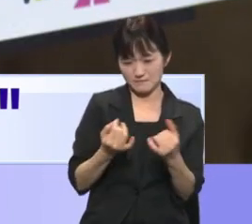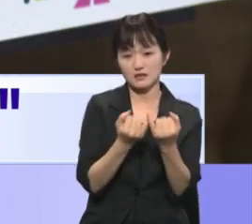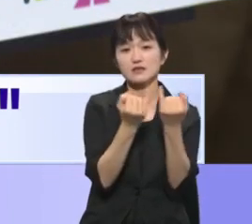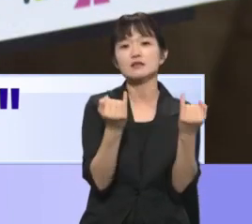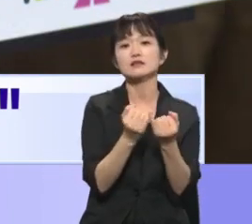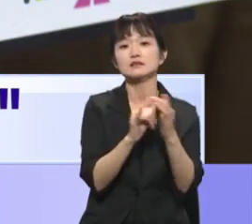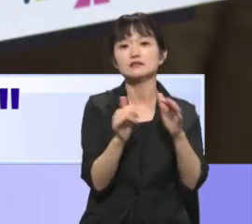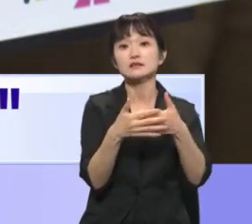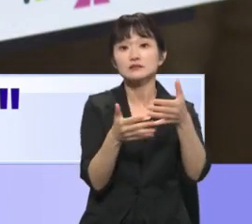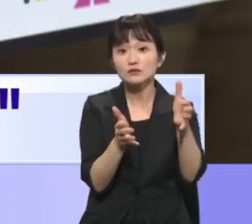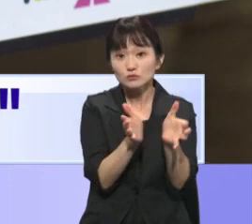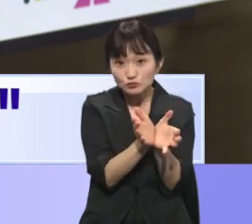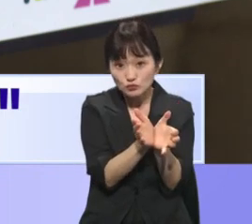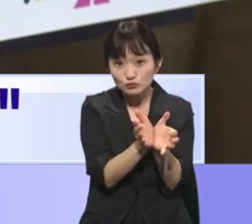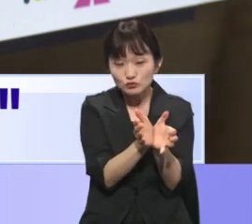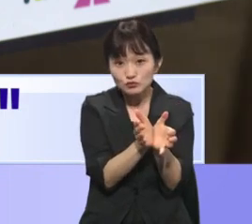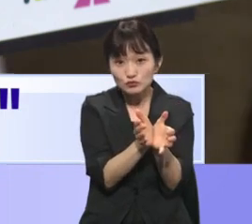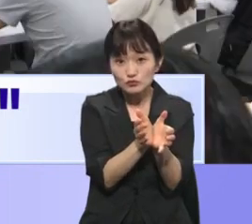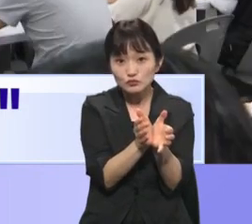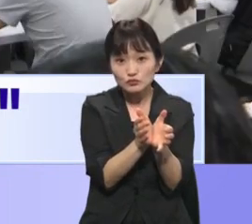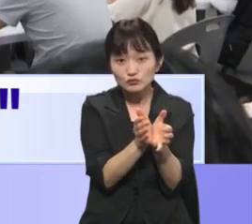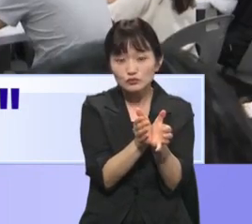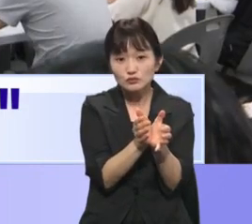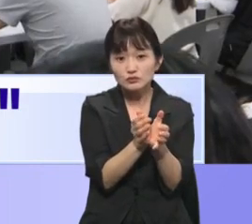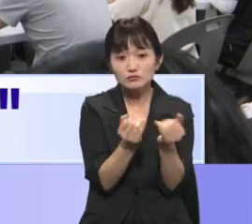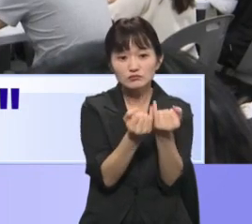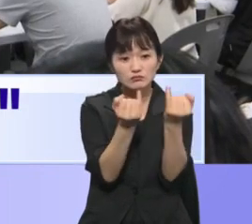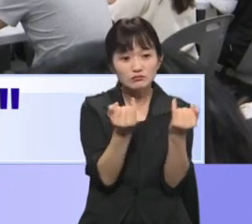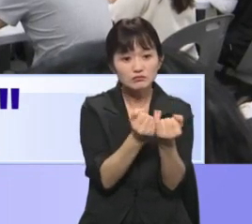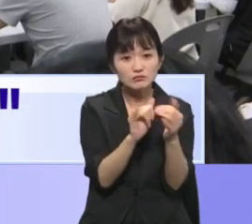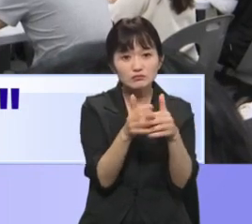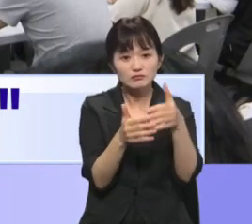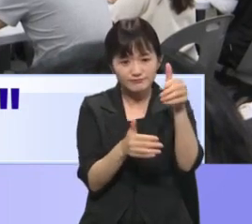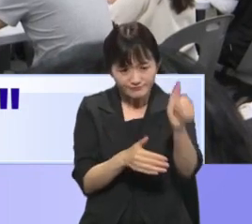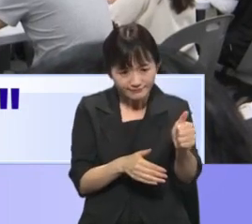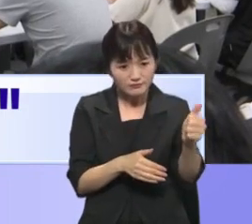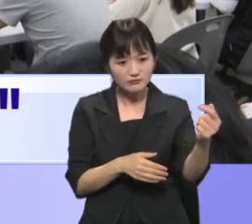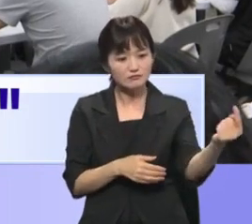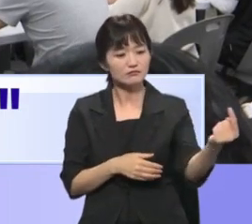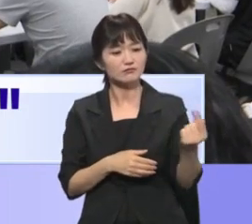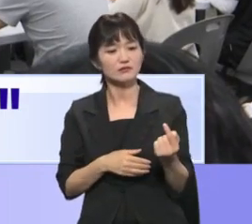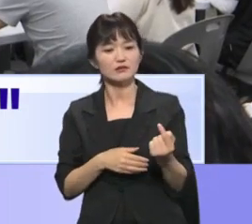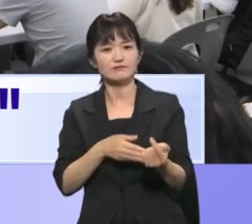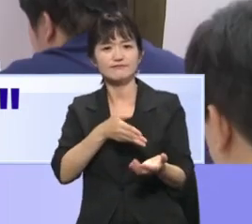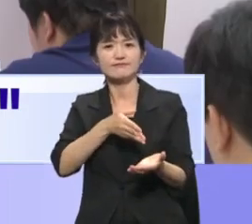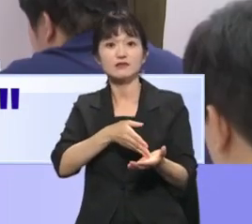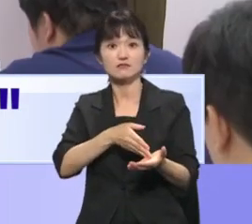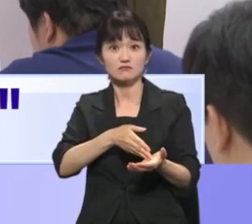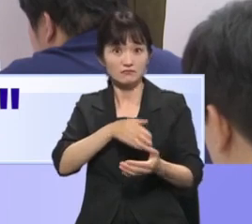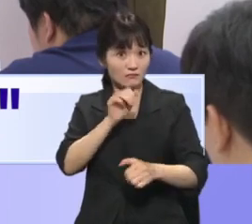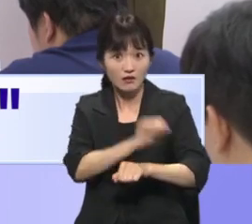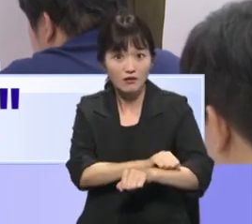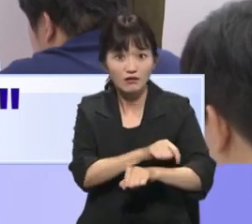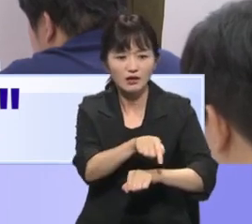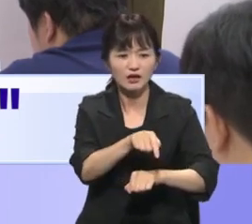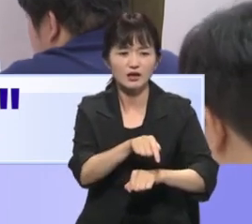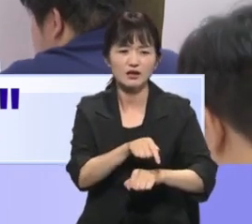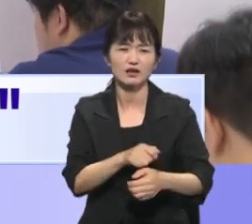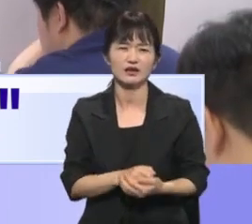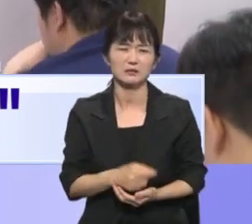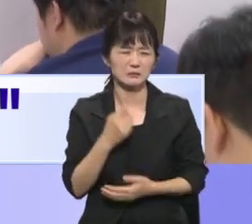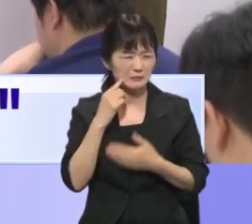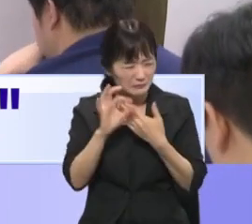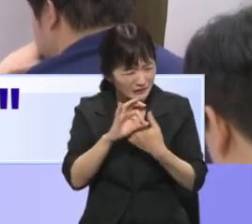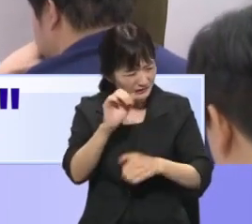중에서도 여가부 장관이 나와서 뭔가 자화자찬 하듯이 우리 너무 잘하지 않았어요라고 하면 철령 잘했다 하더라도